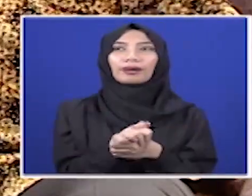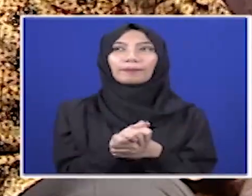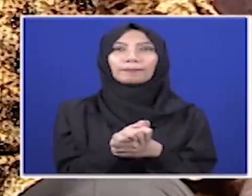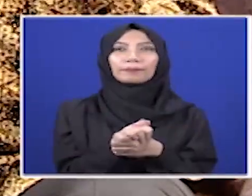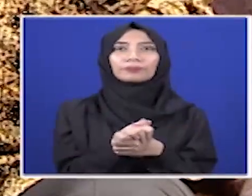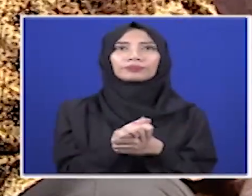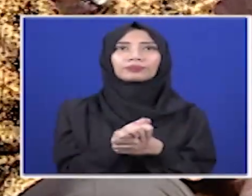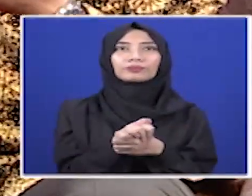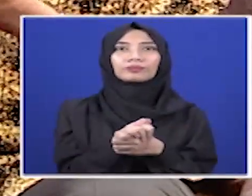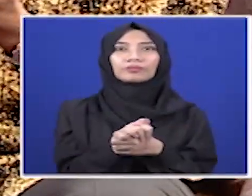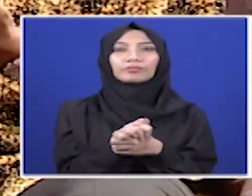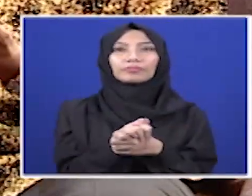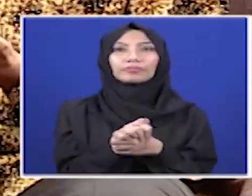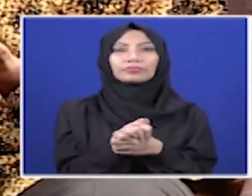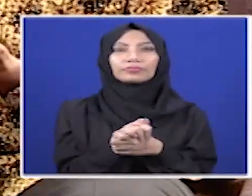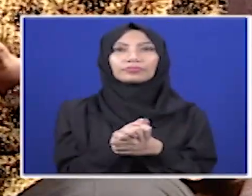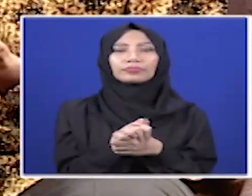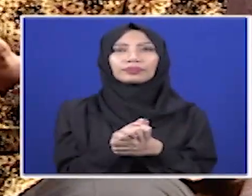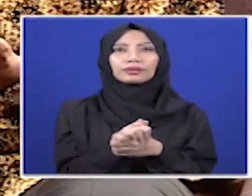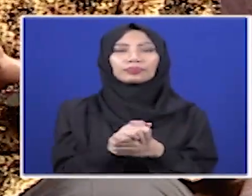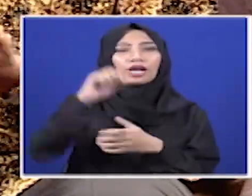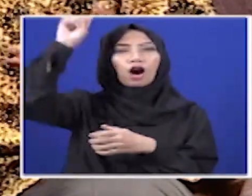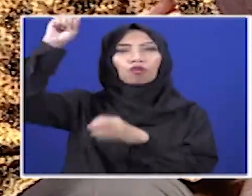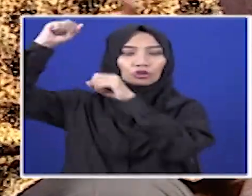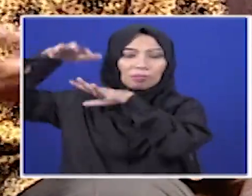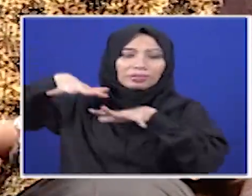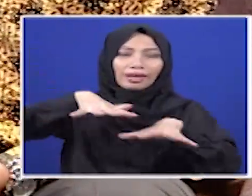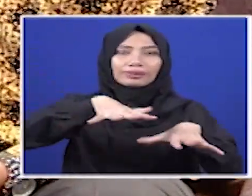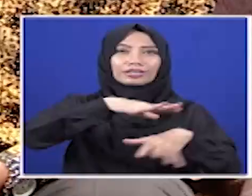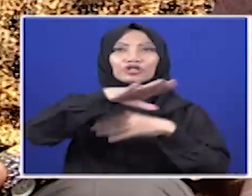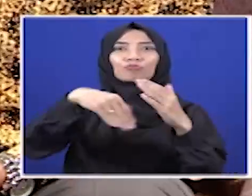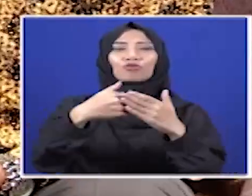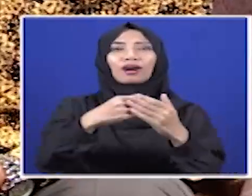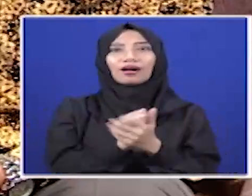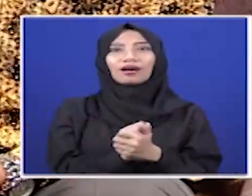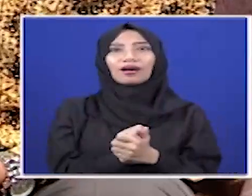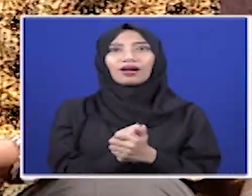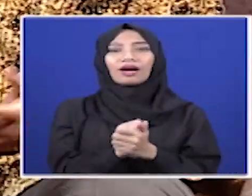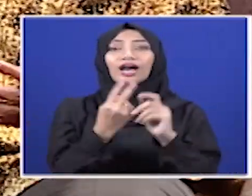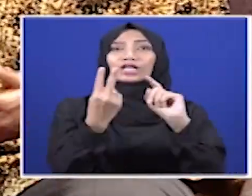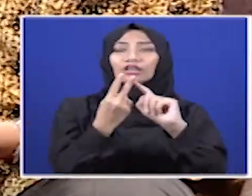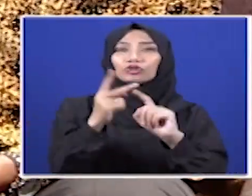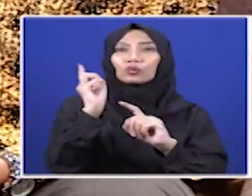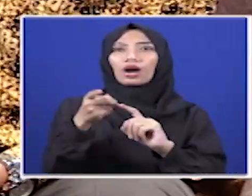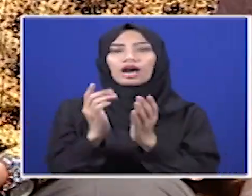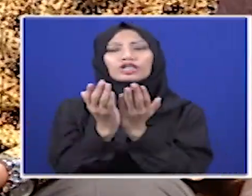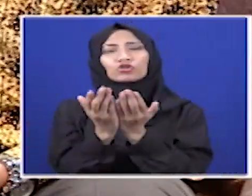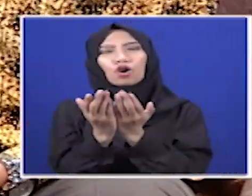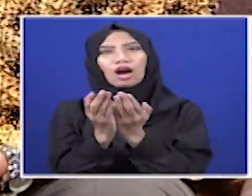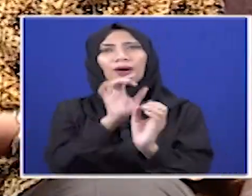dari kendali kekuasaan izin Allah subhanahu wa ta'ala yang kedua apa ada doa-doa banyak di dalam Alquran menjelaskan